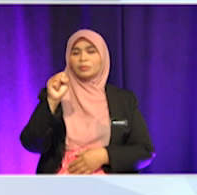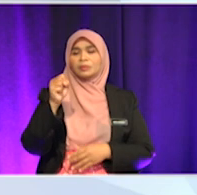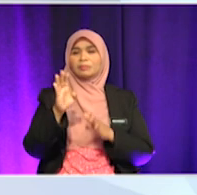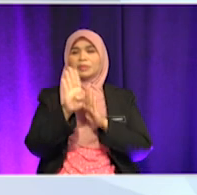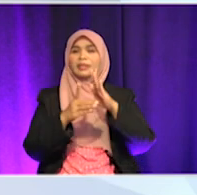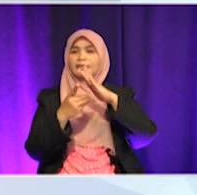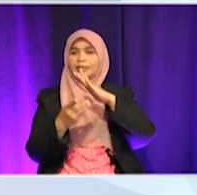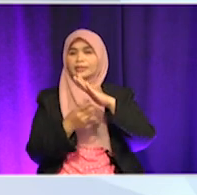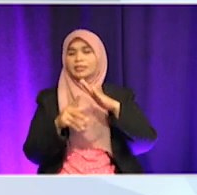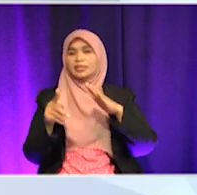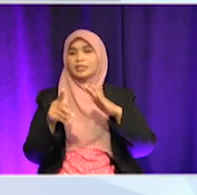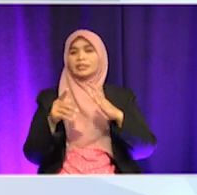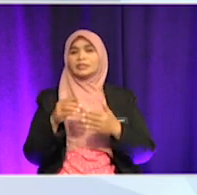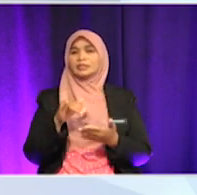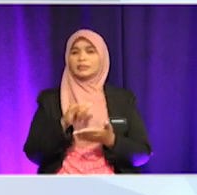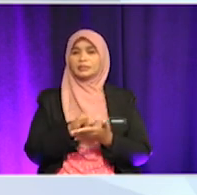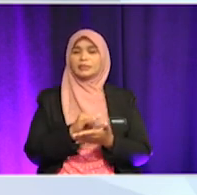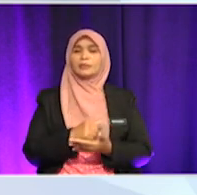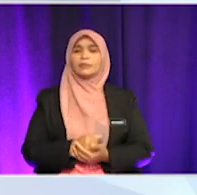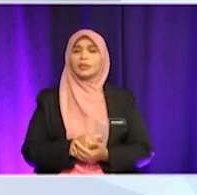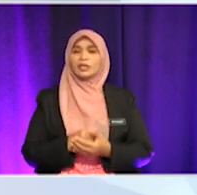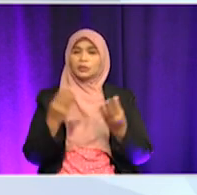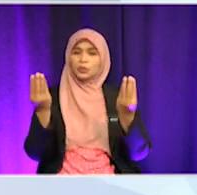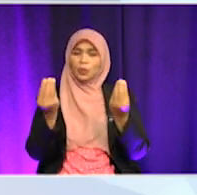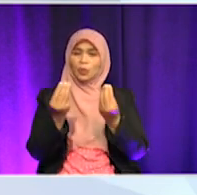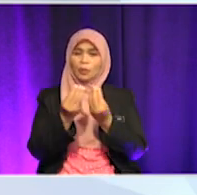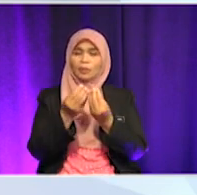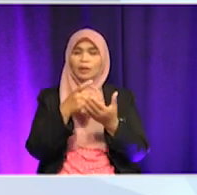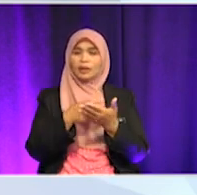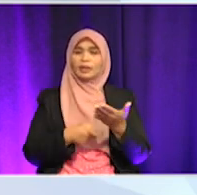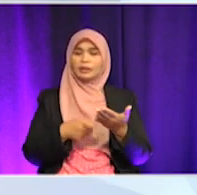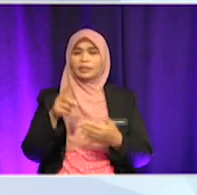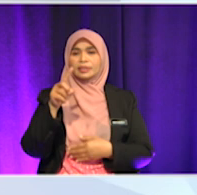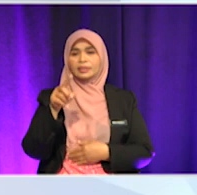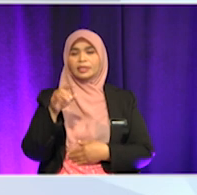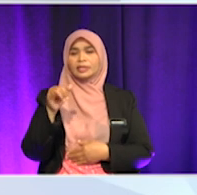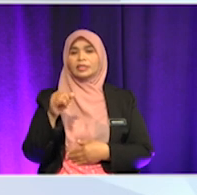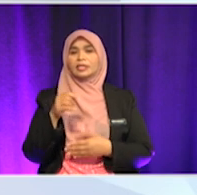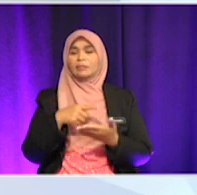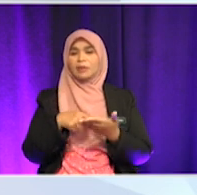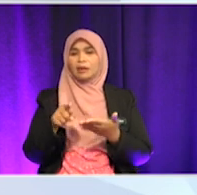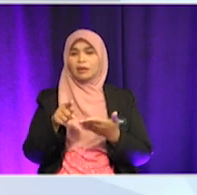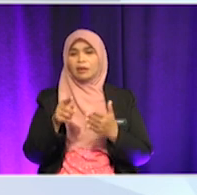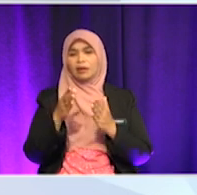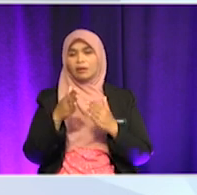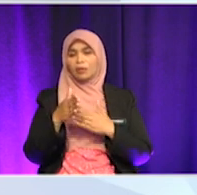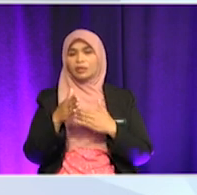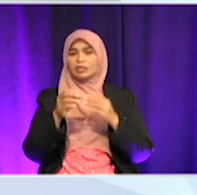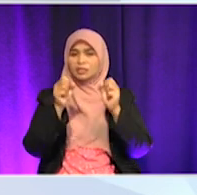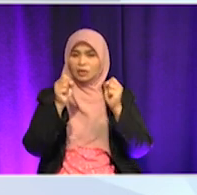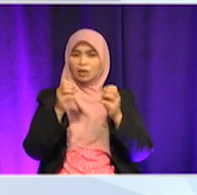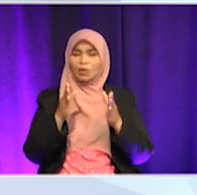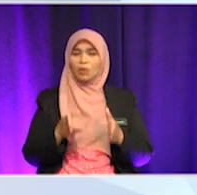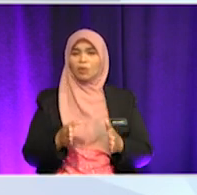yang berikut. Okey, jumlah harga Z yang perlu dibayar oleh seorang pembeli yang membeli X buah